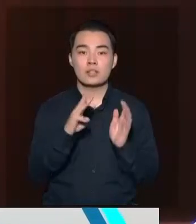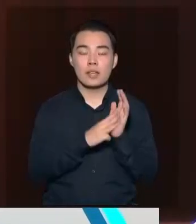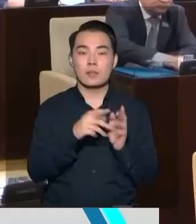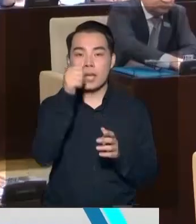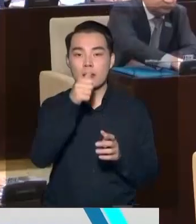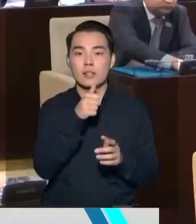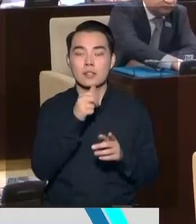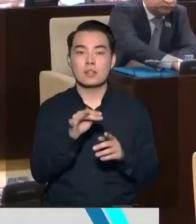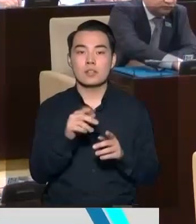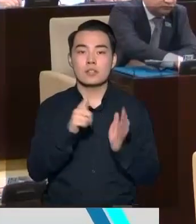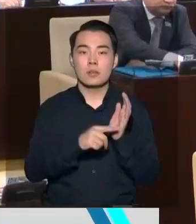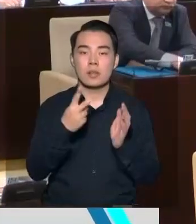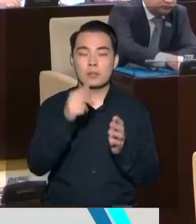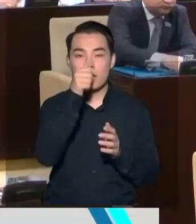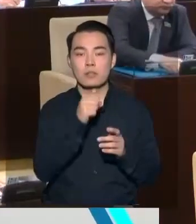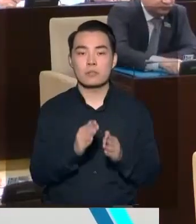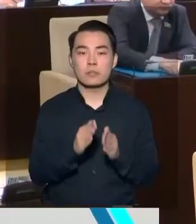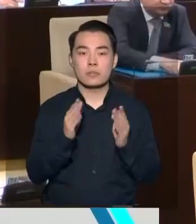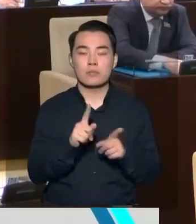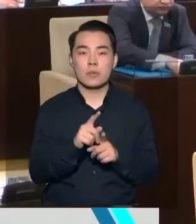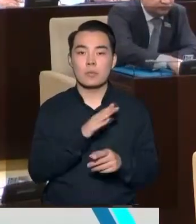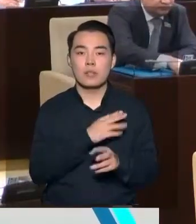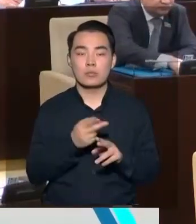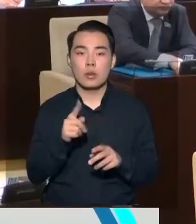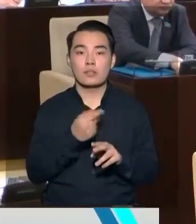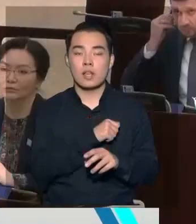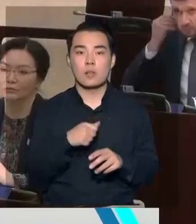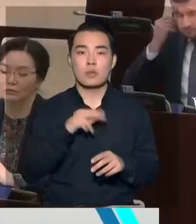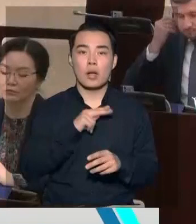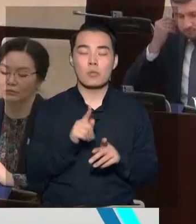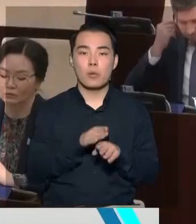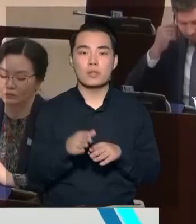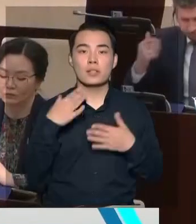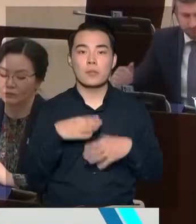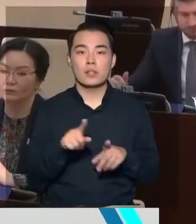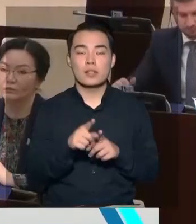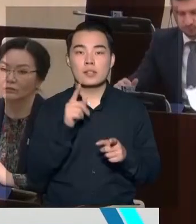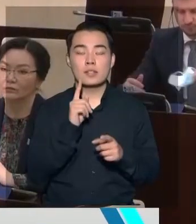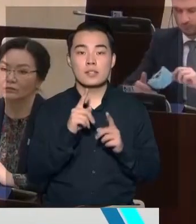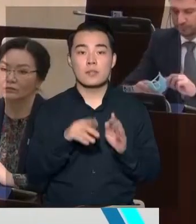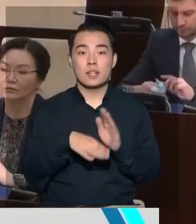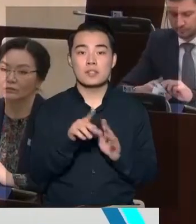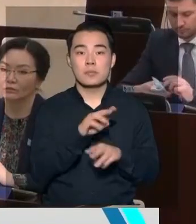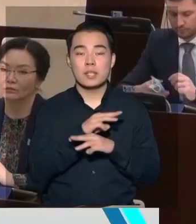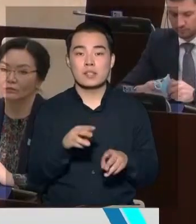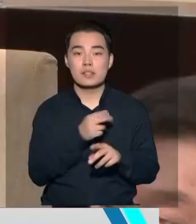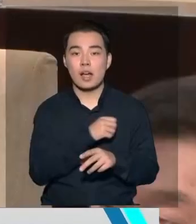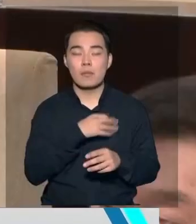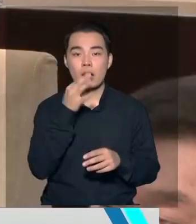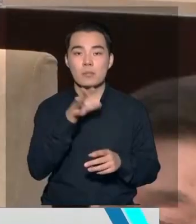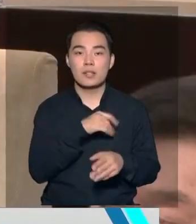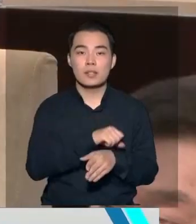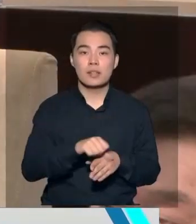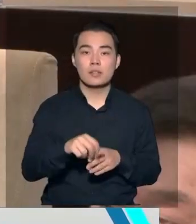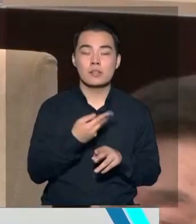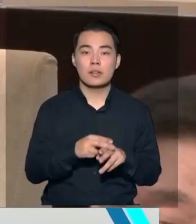тағы 72 айға созылған. Бірақ міндеттеме орындалмаған, сол себепті бүгін сенат депутаттары Евразиялық экономикалық одақ кедендік шекарасы